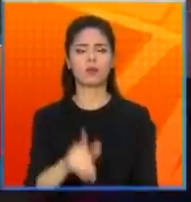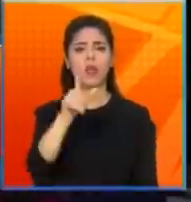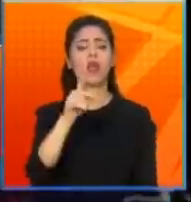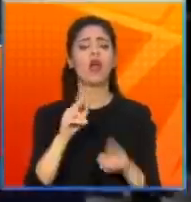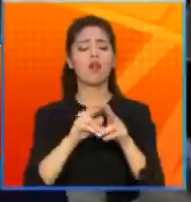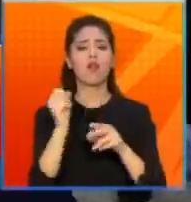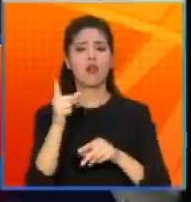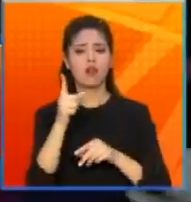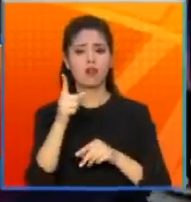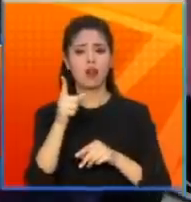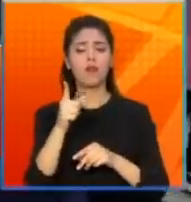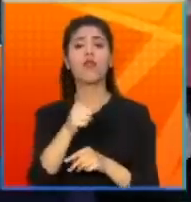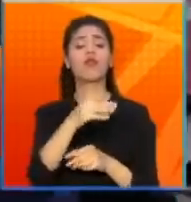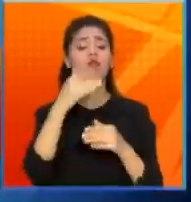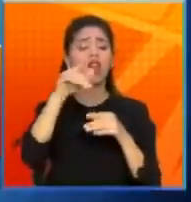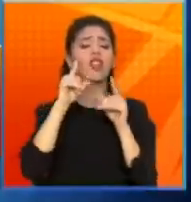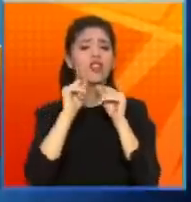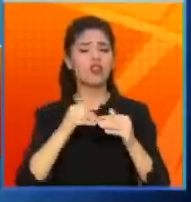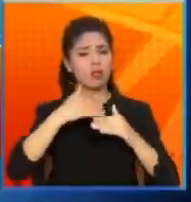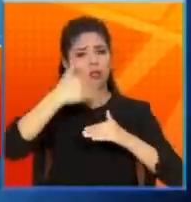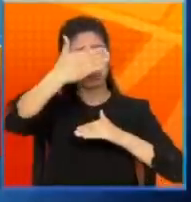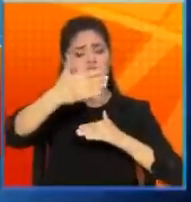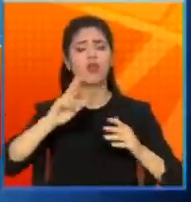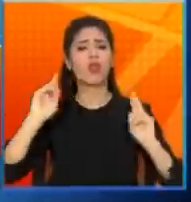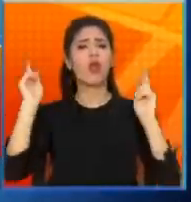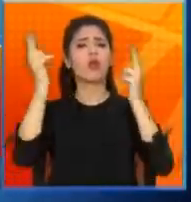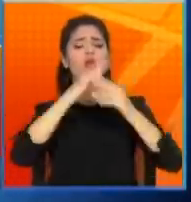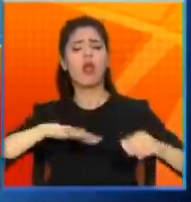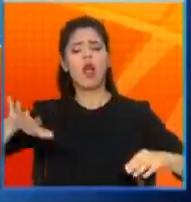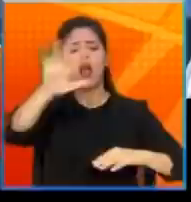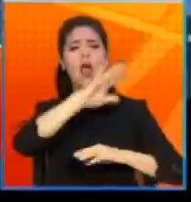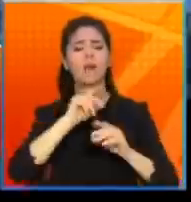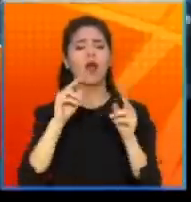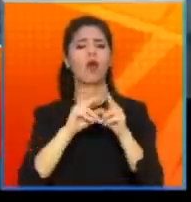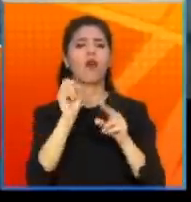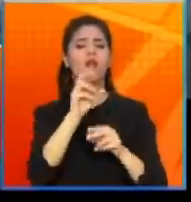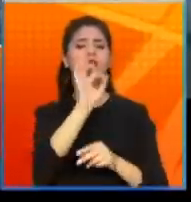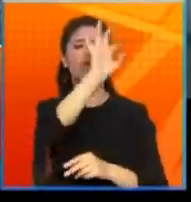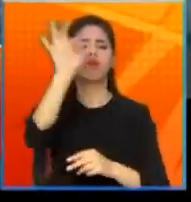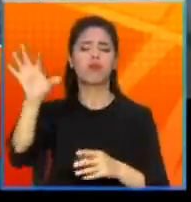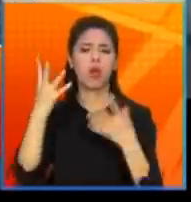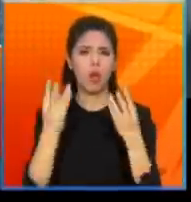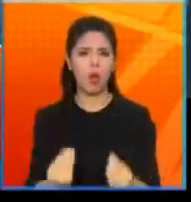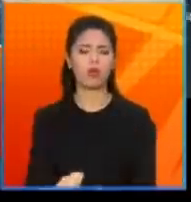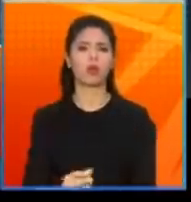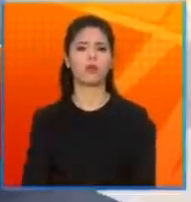Virüsün etkisi Çin Seddi'ni aştı ve dünyanın dört bir yanında vakalara rastlanmaya başladı.